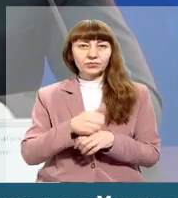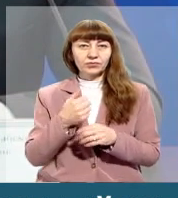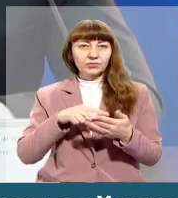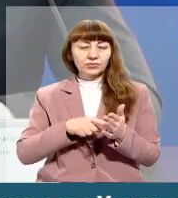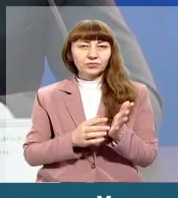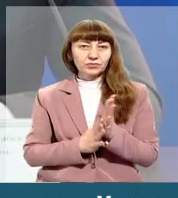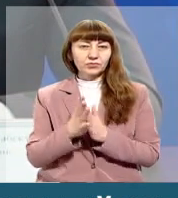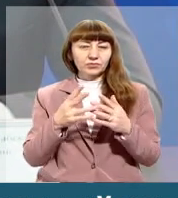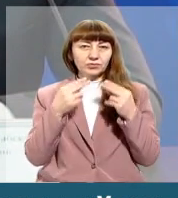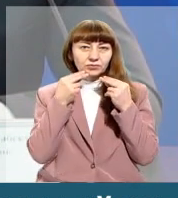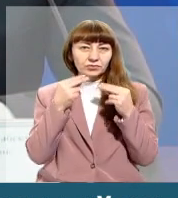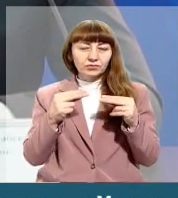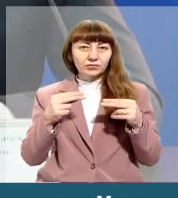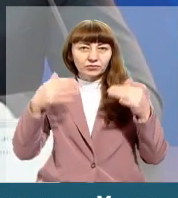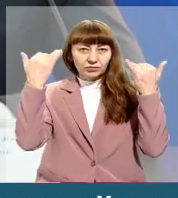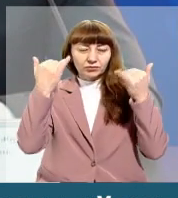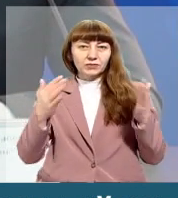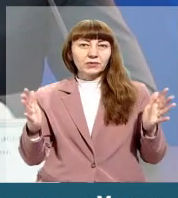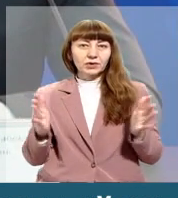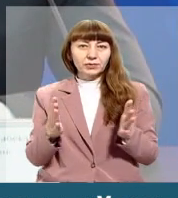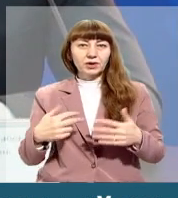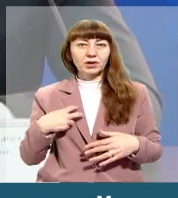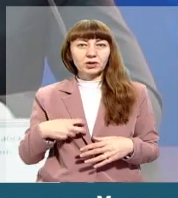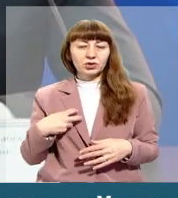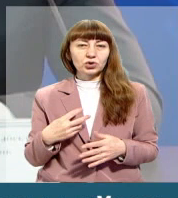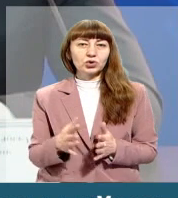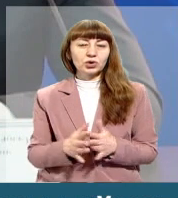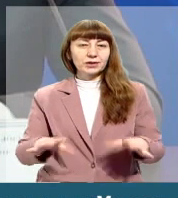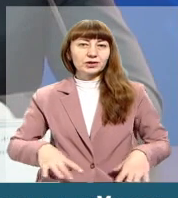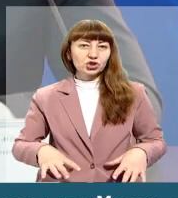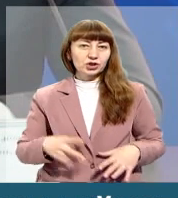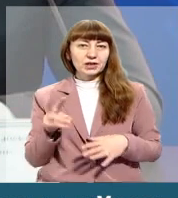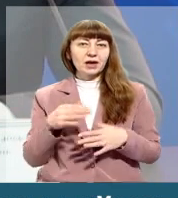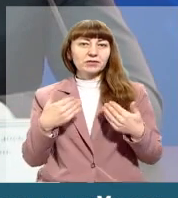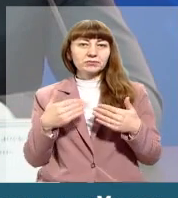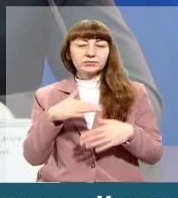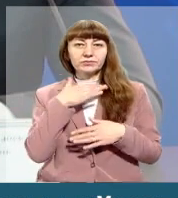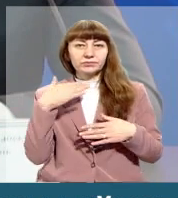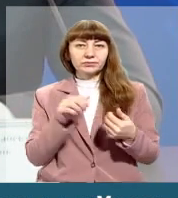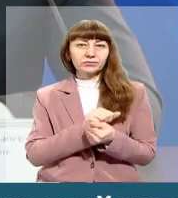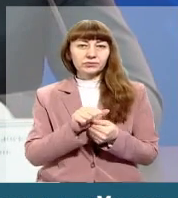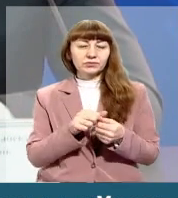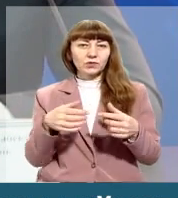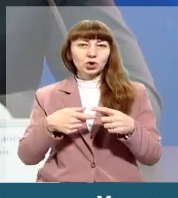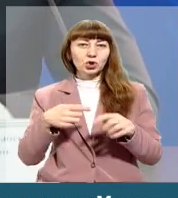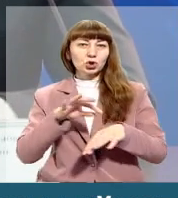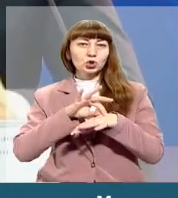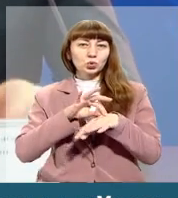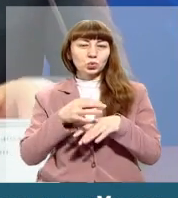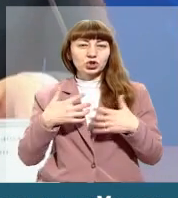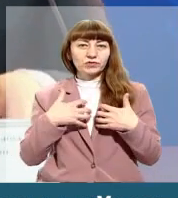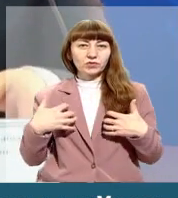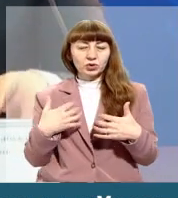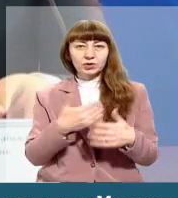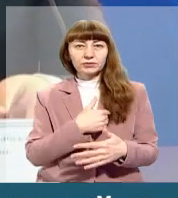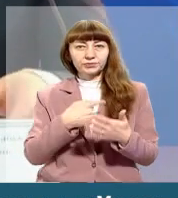цель – выращивать породистый крупно- и мелкорогатый скот, а также лошадей для производства мяса и переработки шкур животных. Хочу отметить,